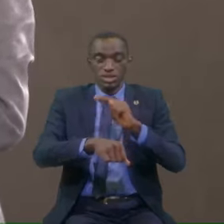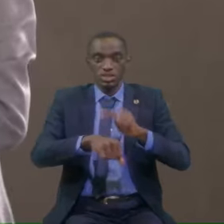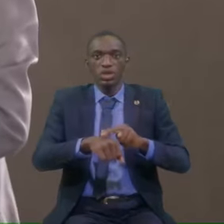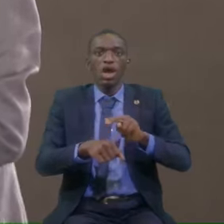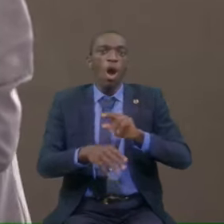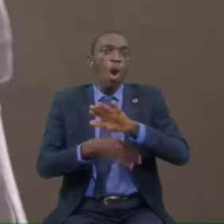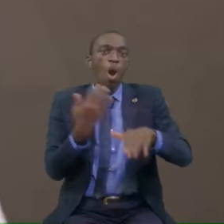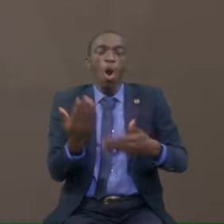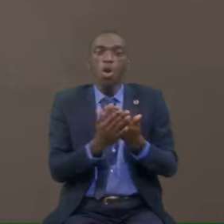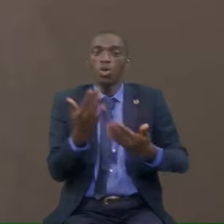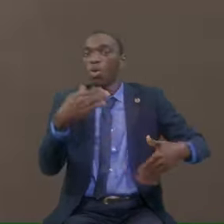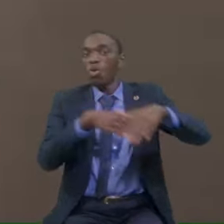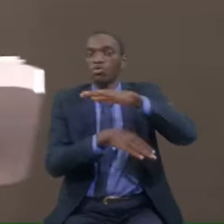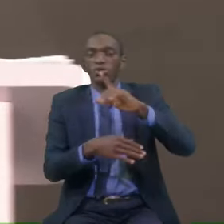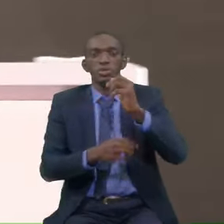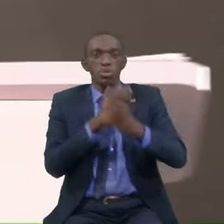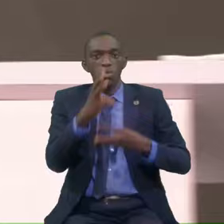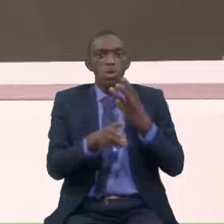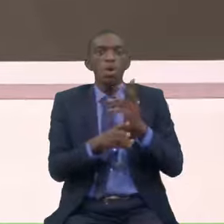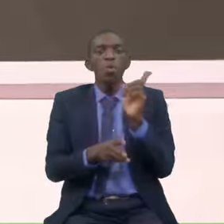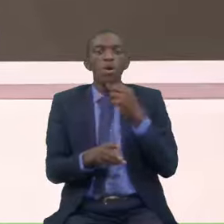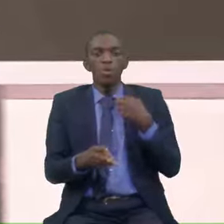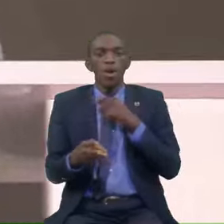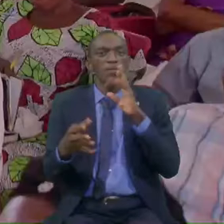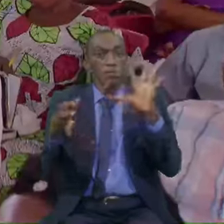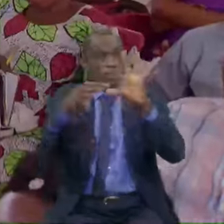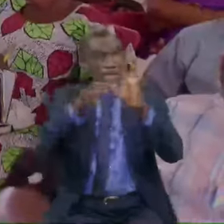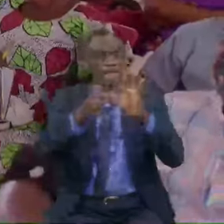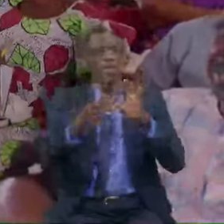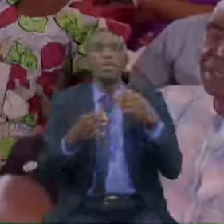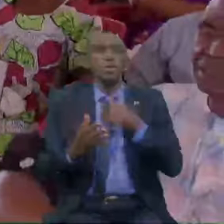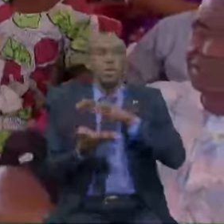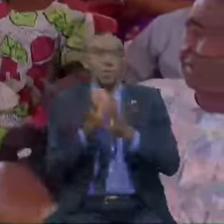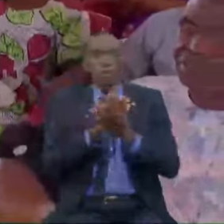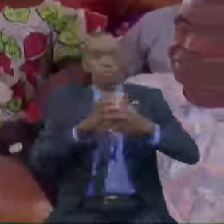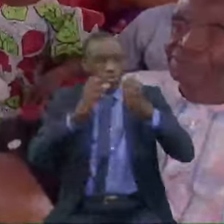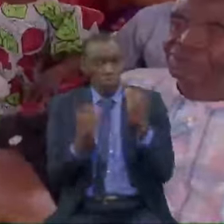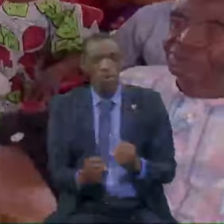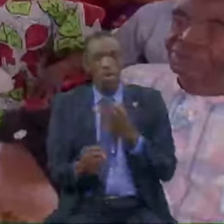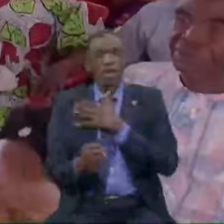monde, quand nous serons connectés, nous serons plus forts et plus forts.